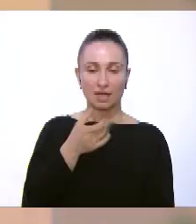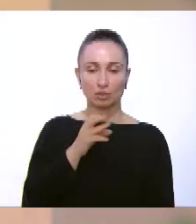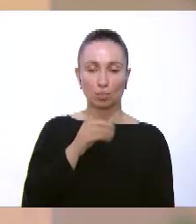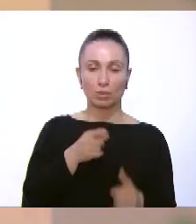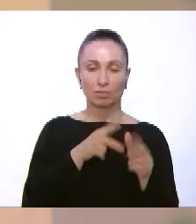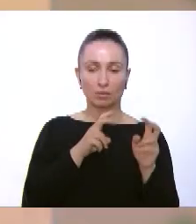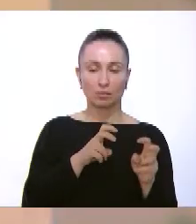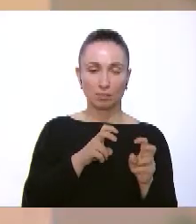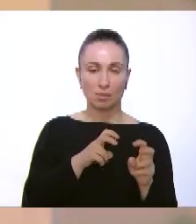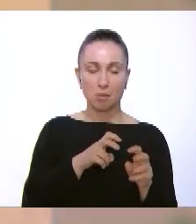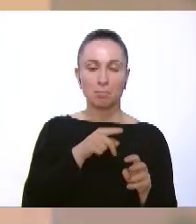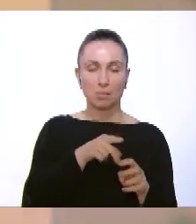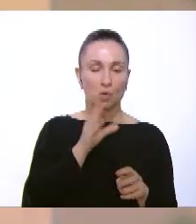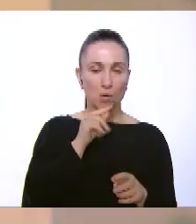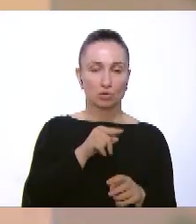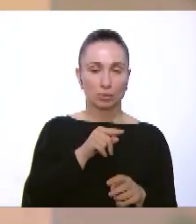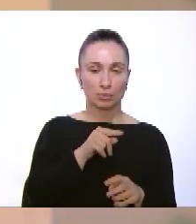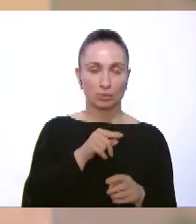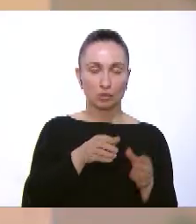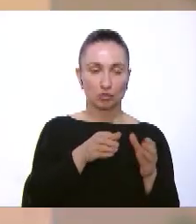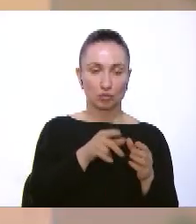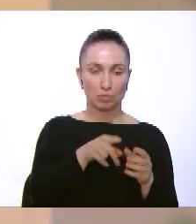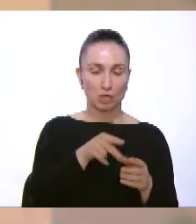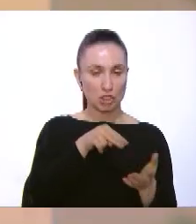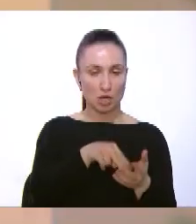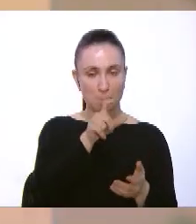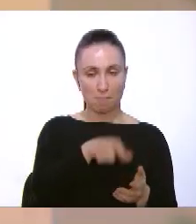ეგრეთ წოდებული მიზნობრივი, როდესაც მოწყვლადი ჯგუფების